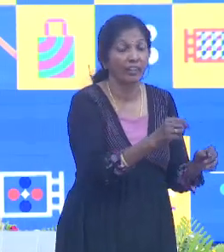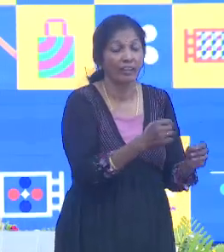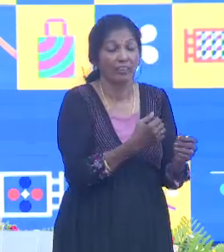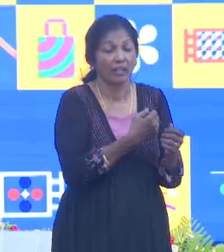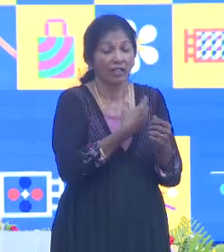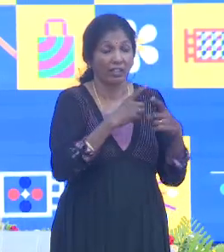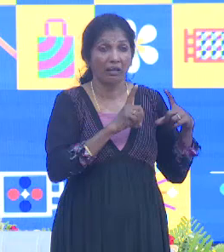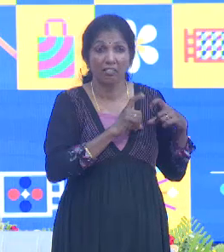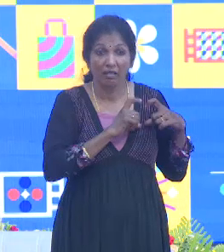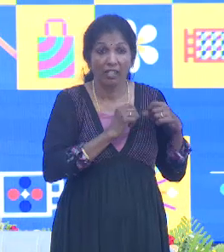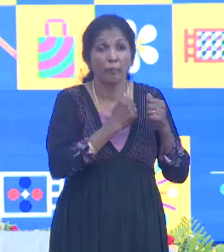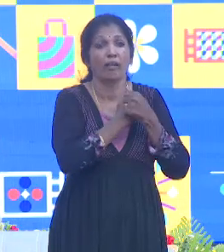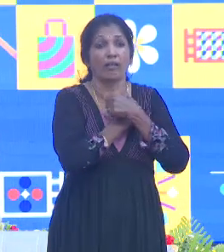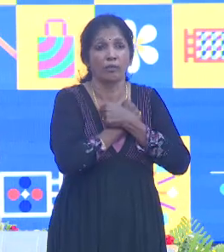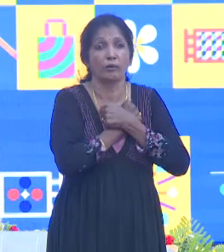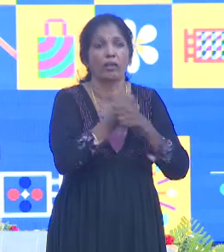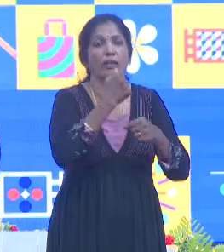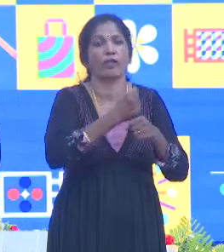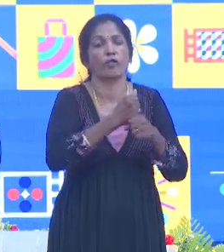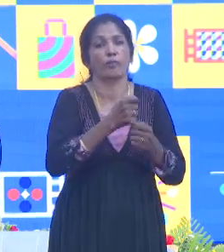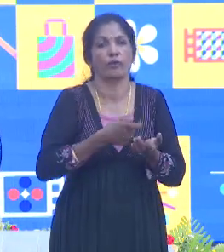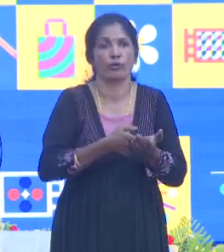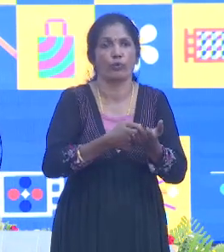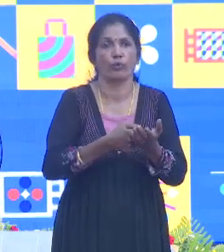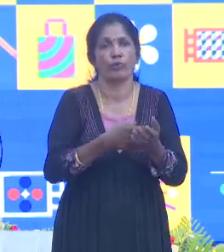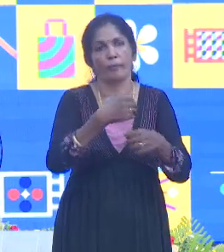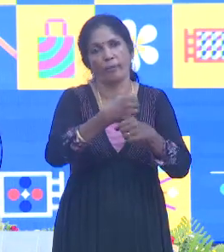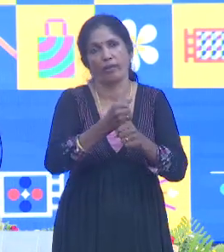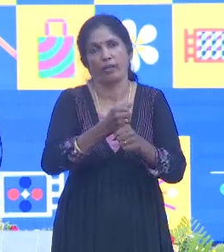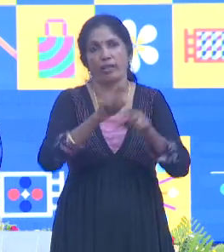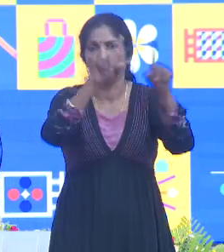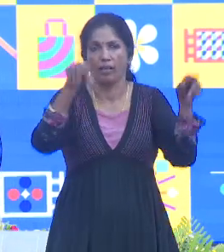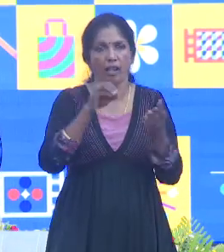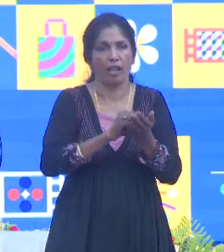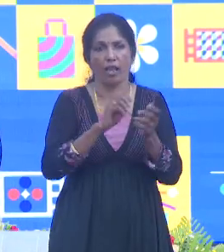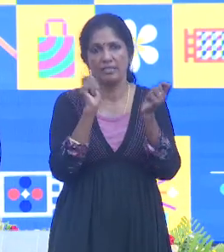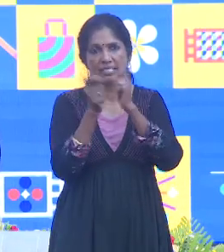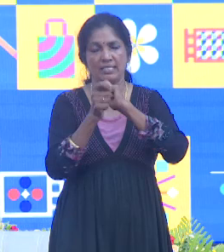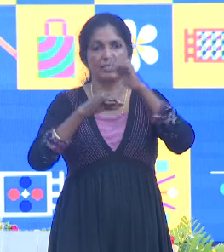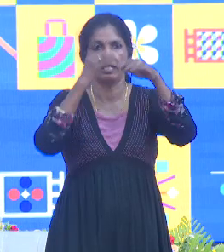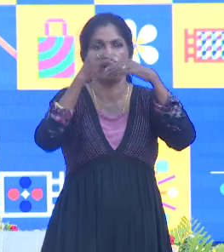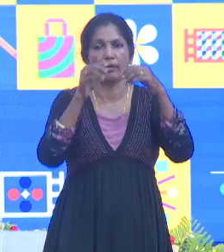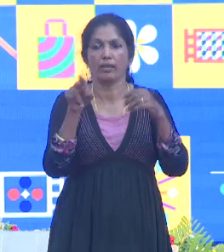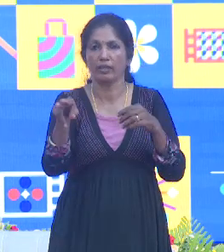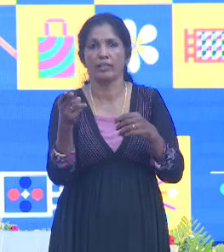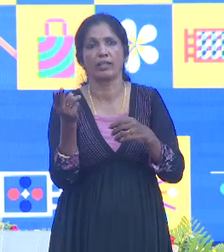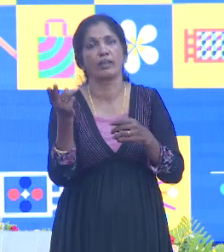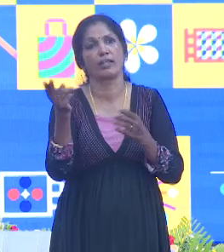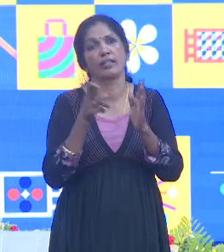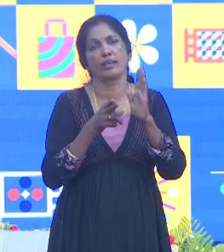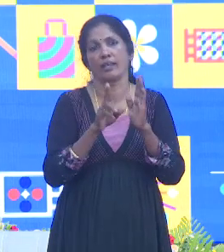മനസ്സിലാക്കിക്കൊണ്ട് ഗവൺമെൻറ് നടപ്പിലാക്കിയ ആ ഭൂപരിഷ്കരണത്തിൽ കൂടി ആ കുടികിടപ്പുകാരനെ മണ്ണിൻ്റെ